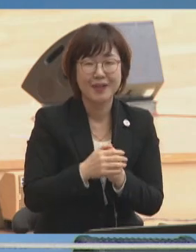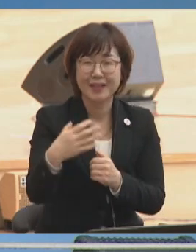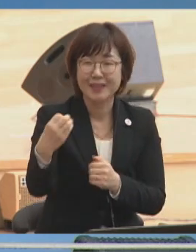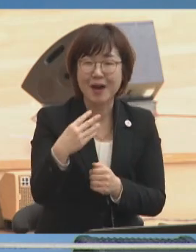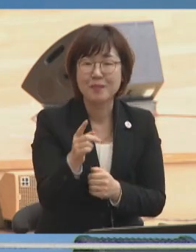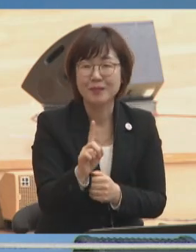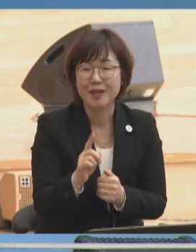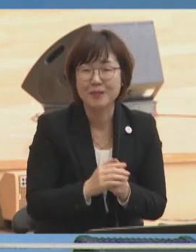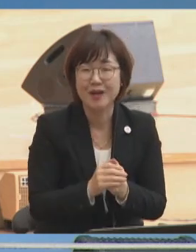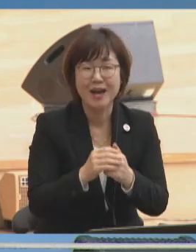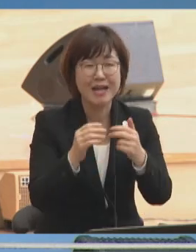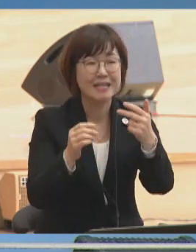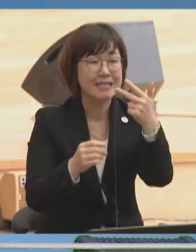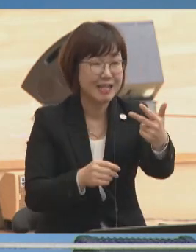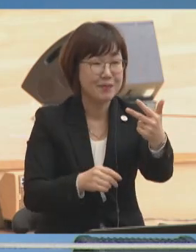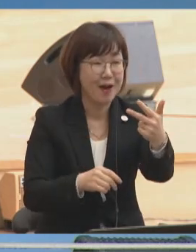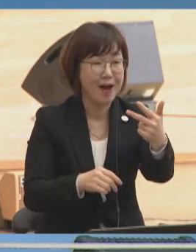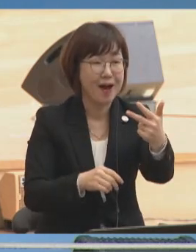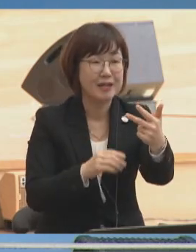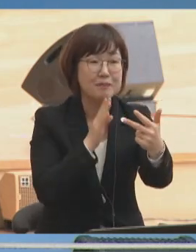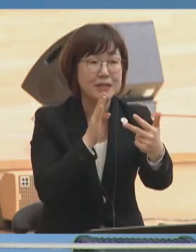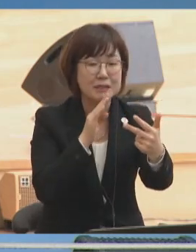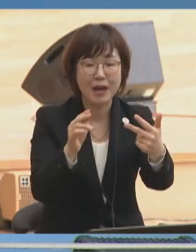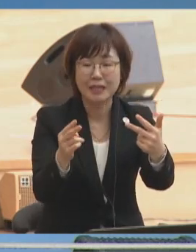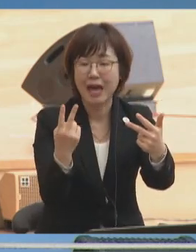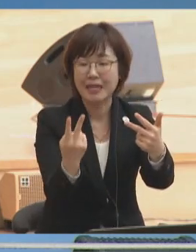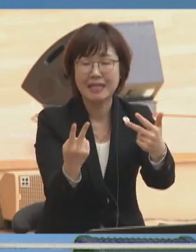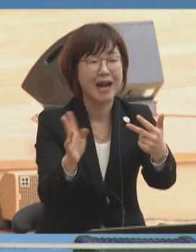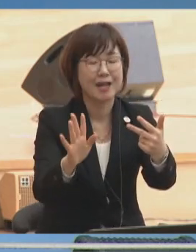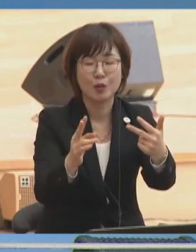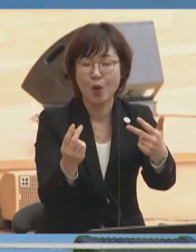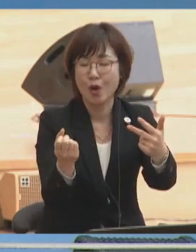뭐냐? 칠병 두어 마리